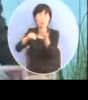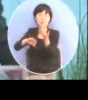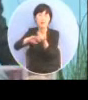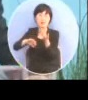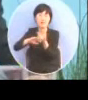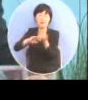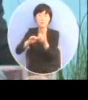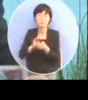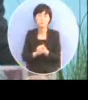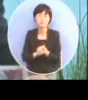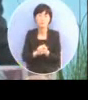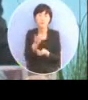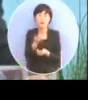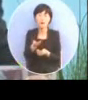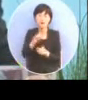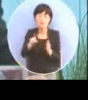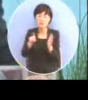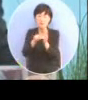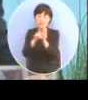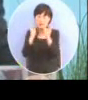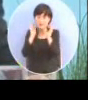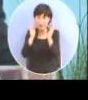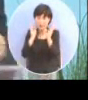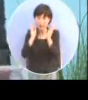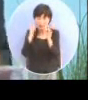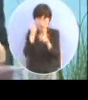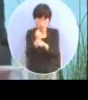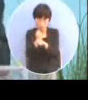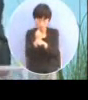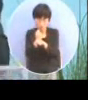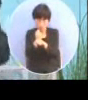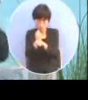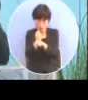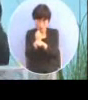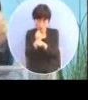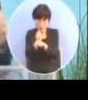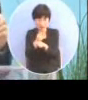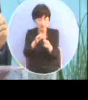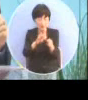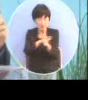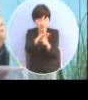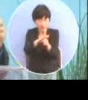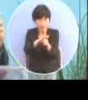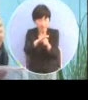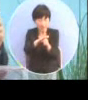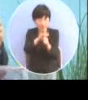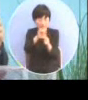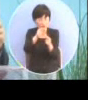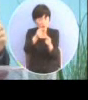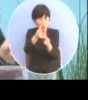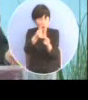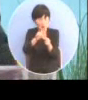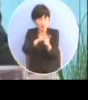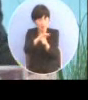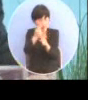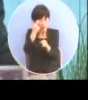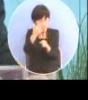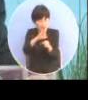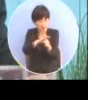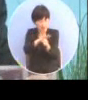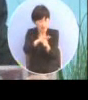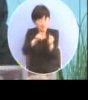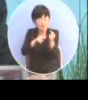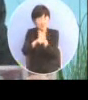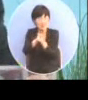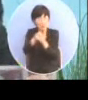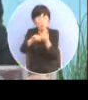chăng nó hơi khác nhau trong mỗi một lần hỏi. 보면, 그때 당시에 그렇게 썼다는 겁니다. Nhưng mà thần học họ nghiên cứu thì họ bảo cái thời đó phải viết như vậy.